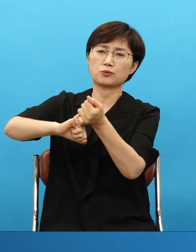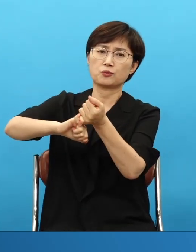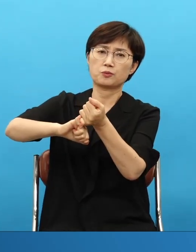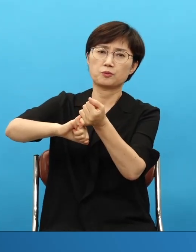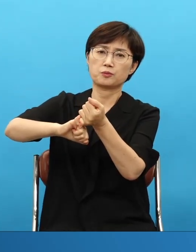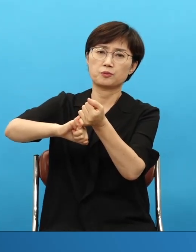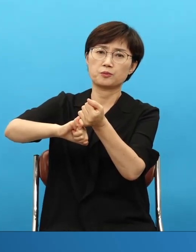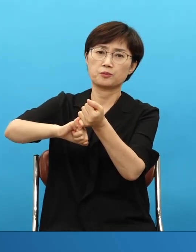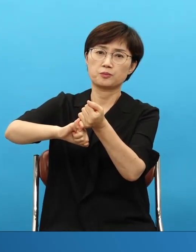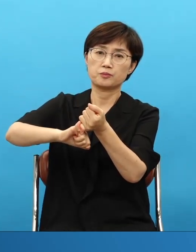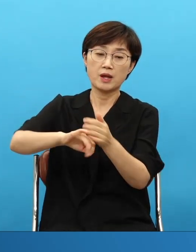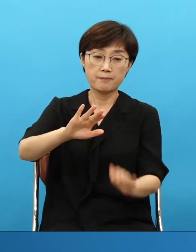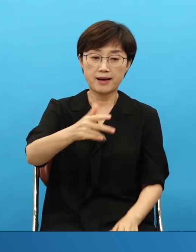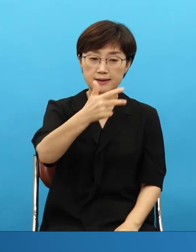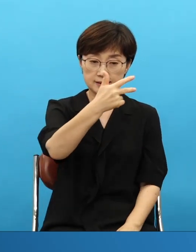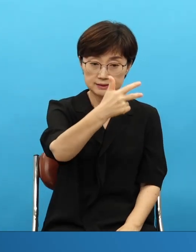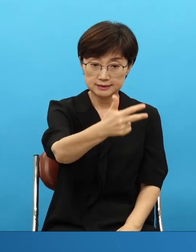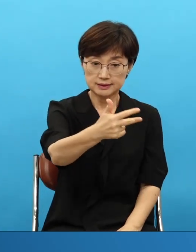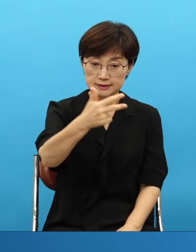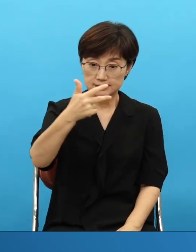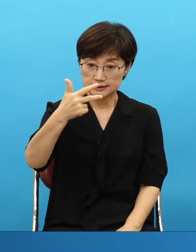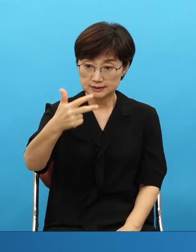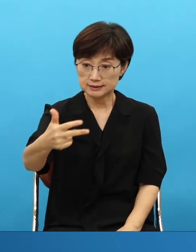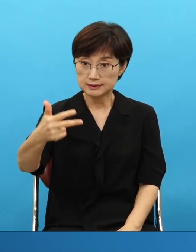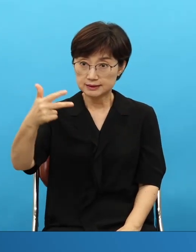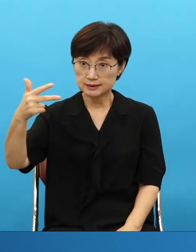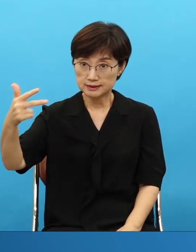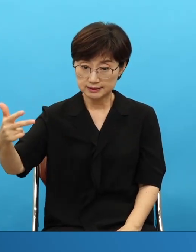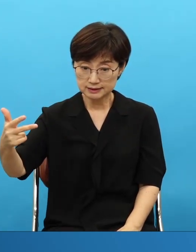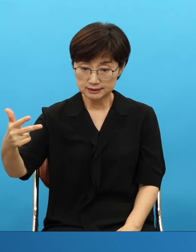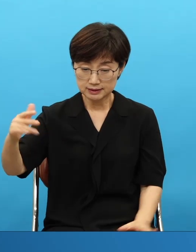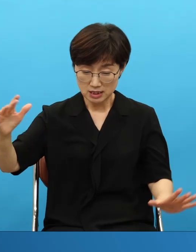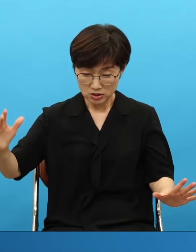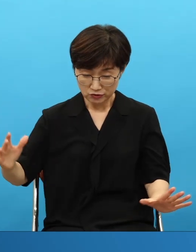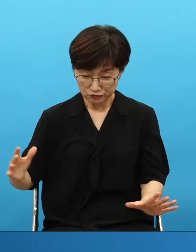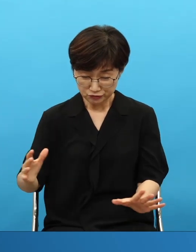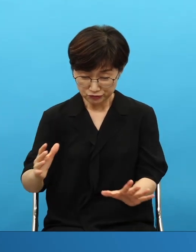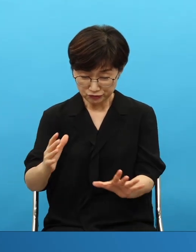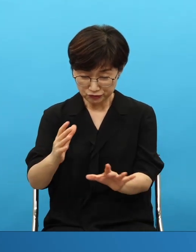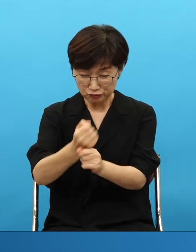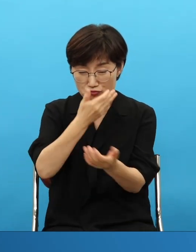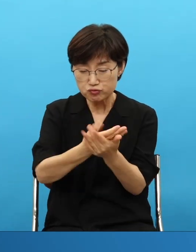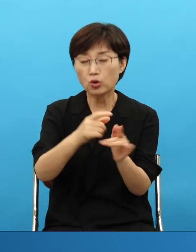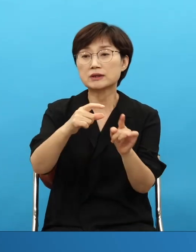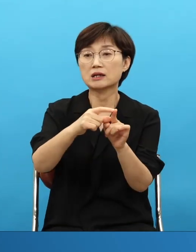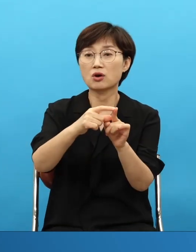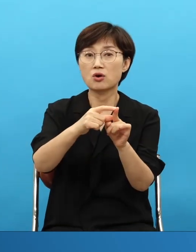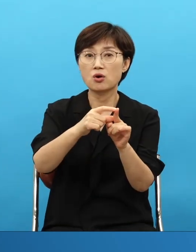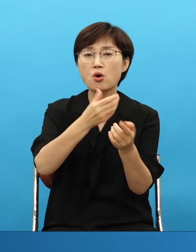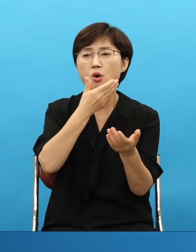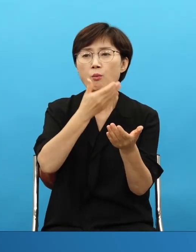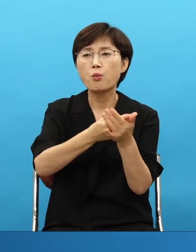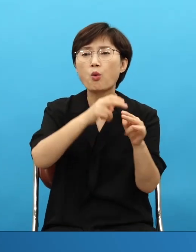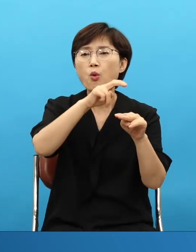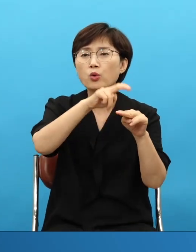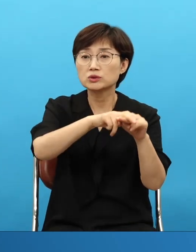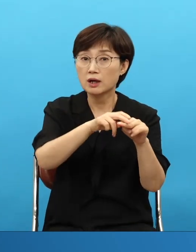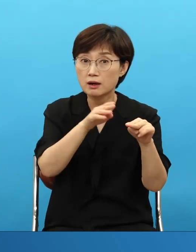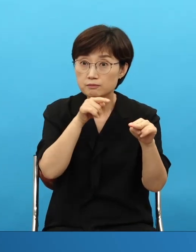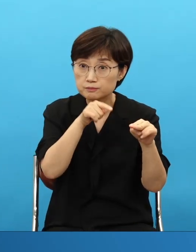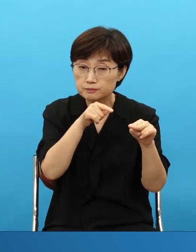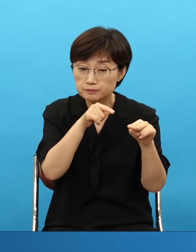是应许了宝座的极大的能力。 이 망대 여정 이정표 속에 제일 강조한 게 하나님 나라의 일을 40일 설명했다